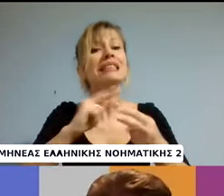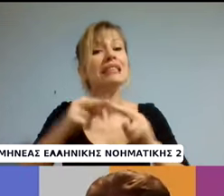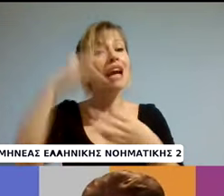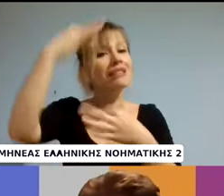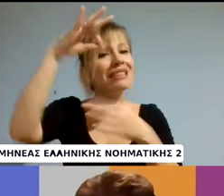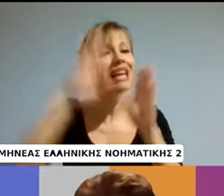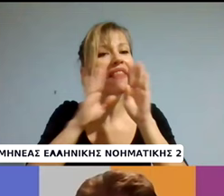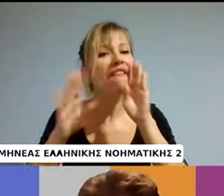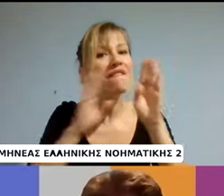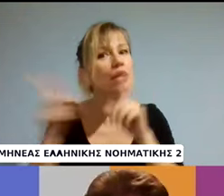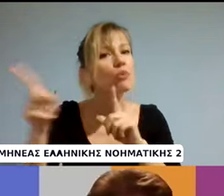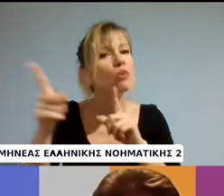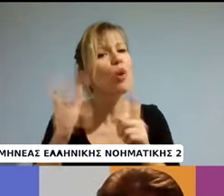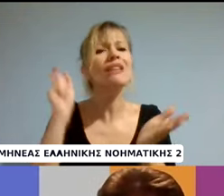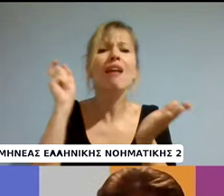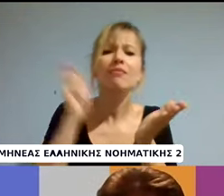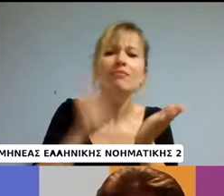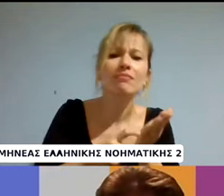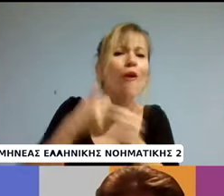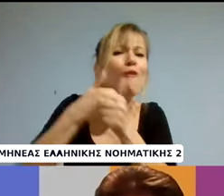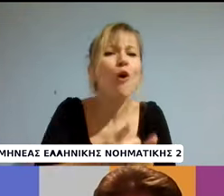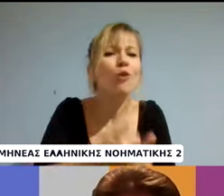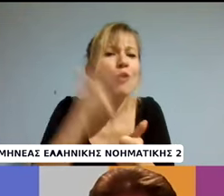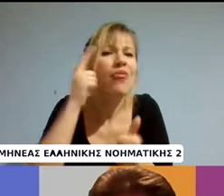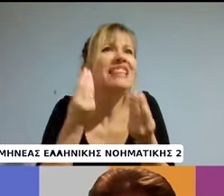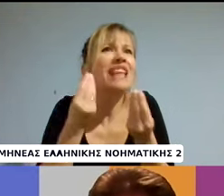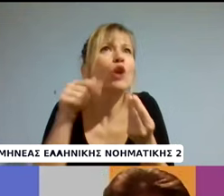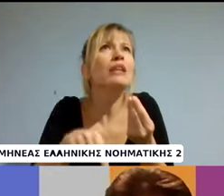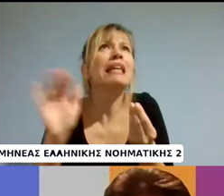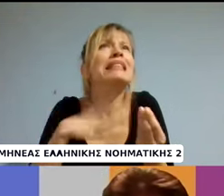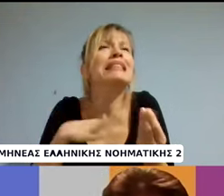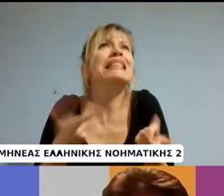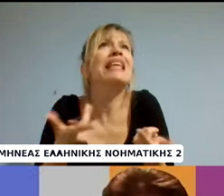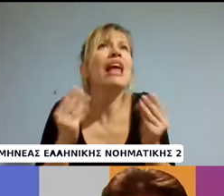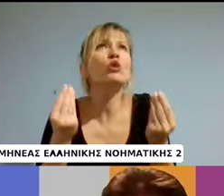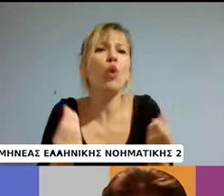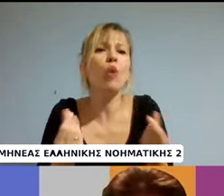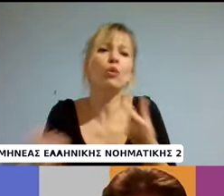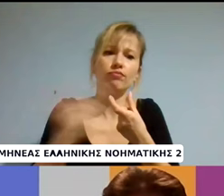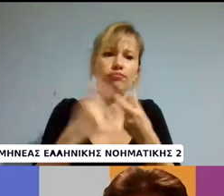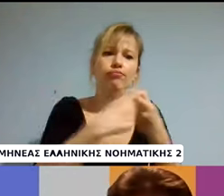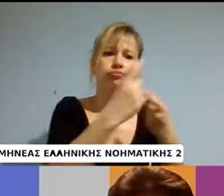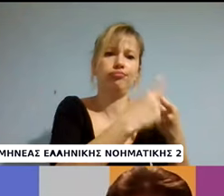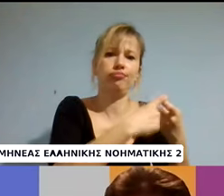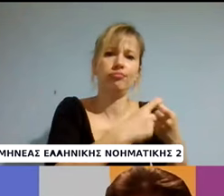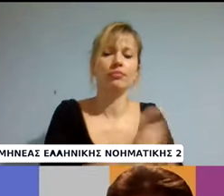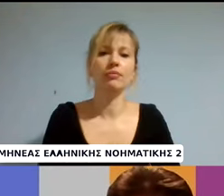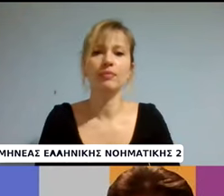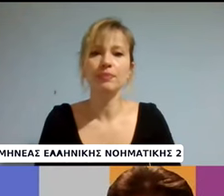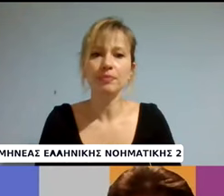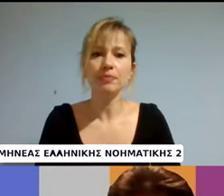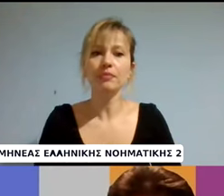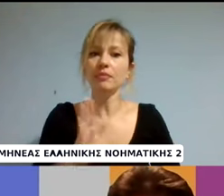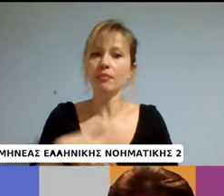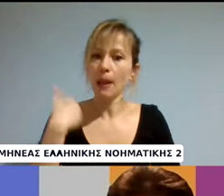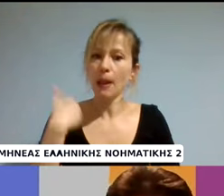κάνετε follow εκεί, like, follow, δεν ξέρω τι λέει σήμερα το Facebook, τι ζητάει σήμερα να κάνουμε το Facebook. Λοιπόν, και μετά τα